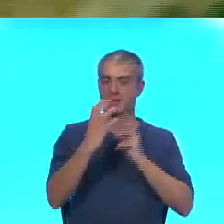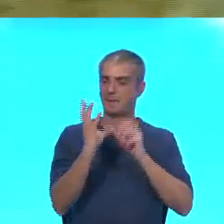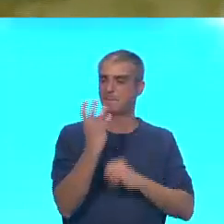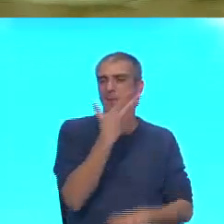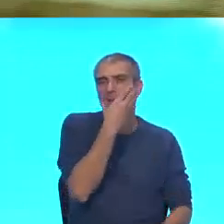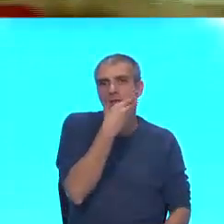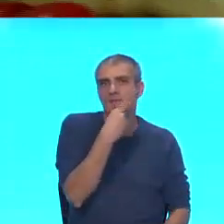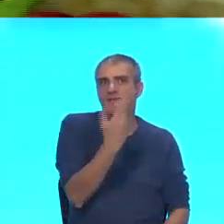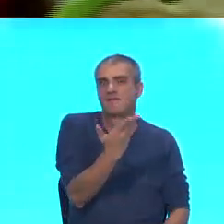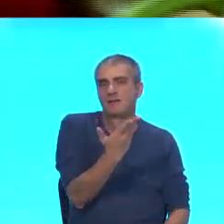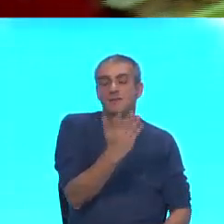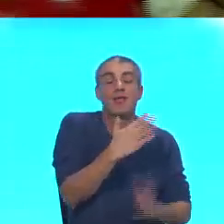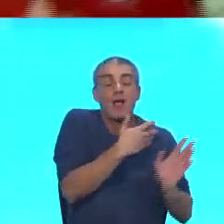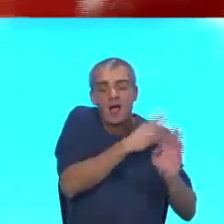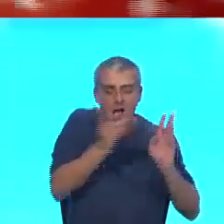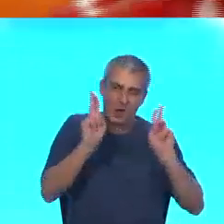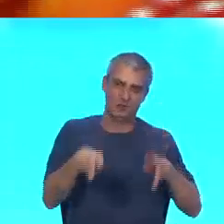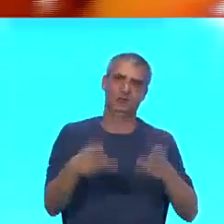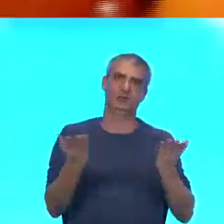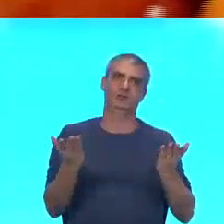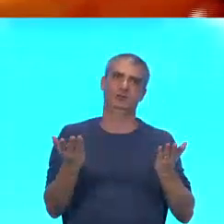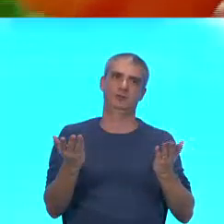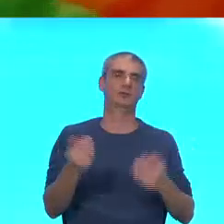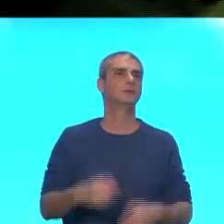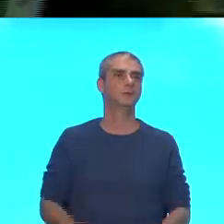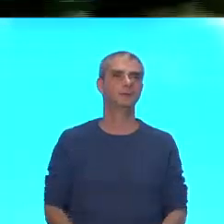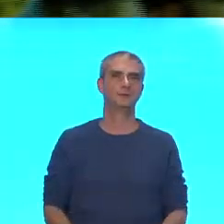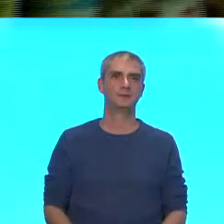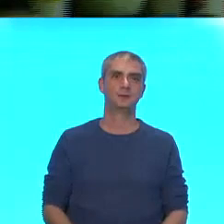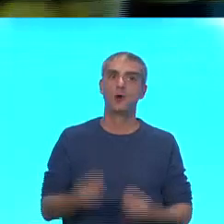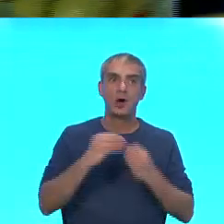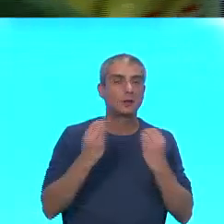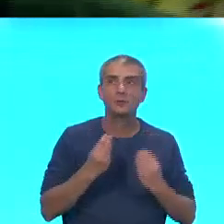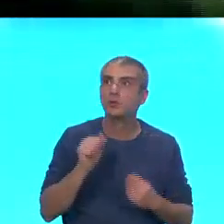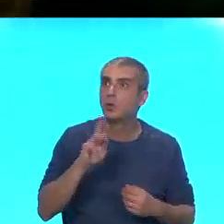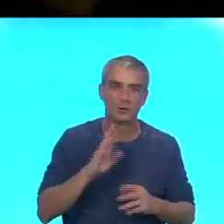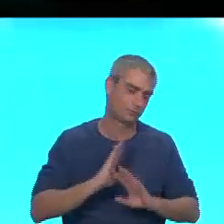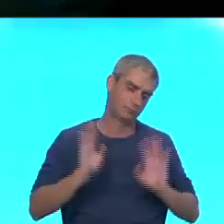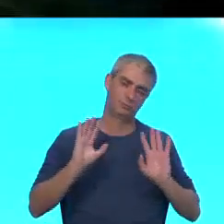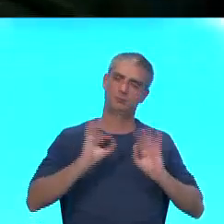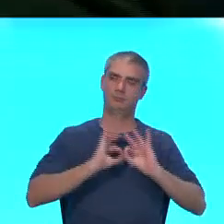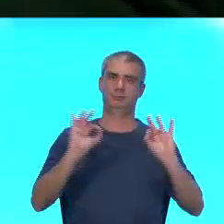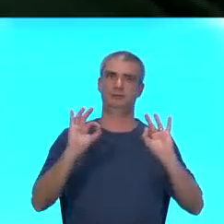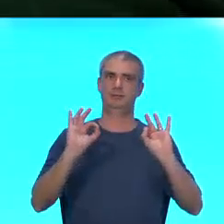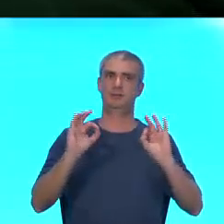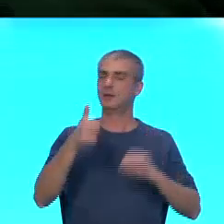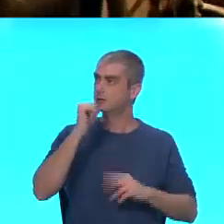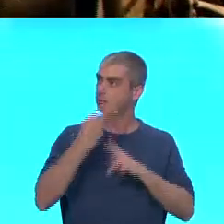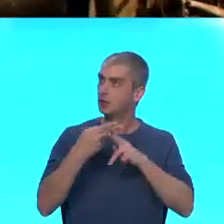יפים. הכל יש פה, אורי. אני רואה. עוד משהו, אורי? לא, אחלה. אה? שתו